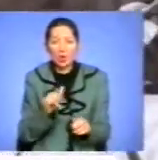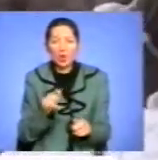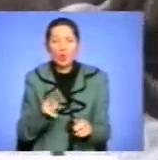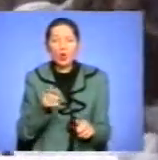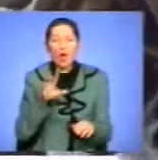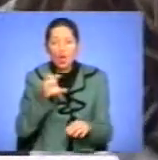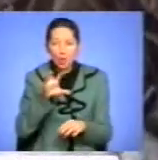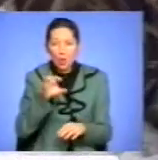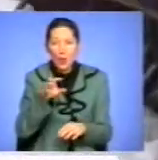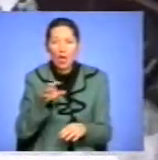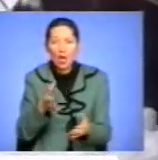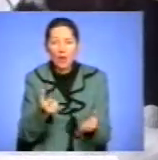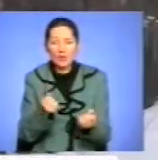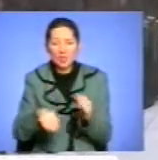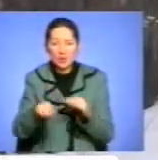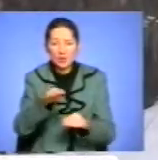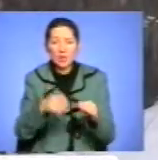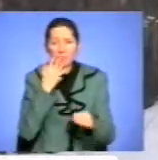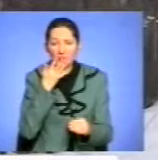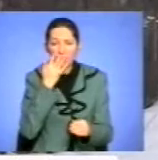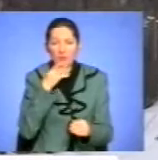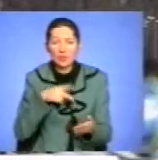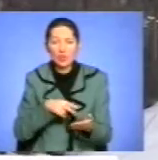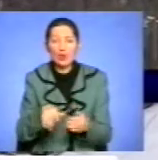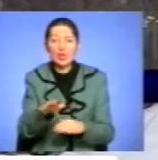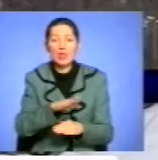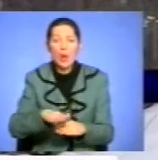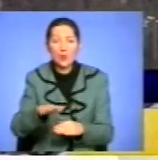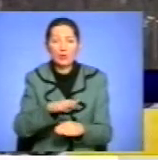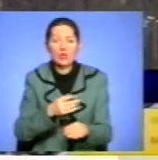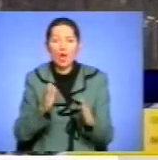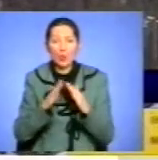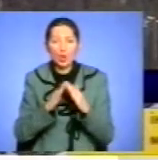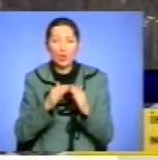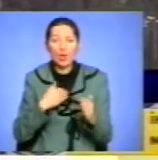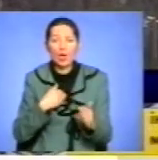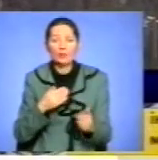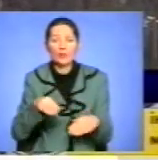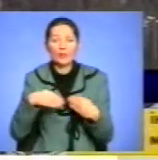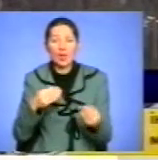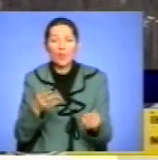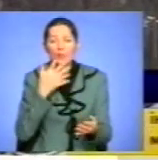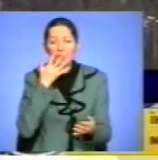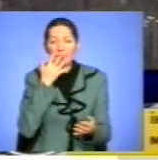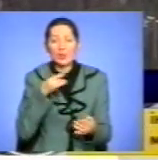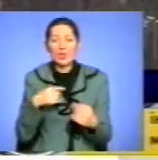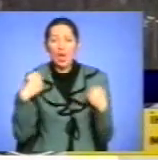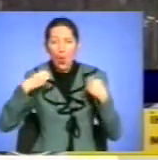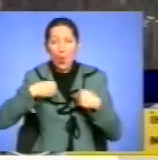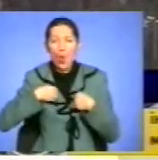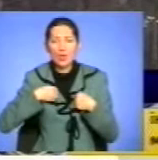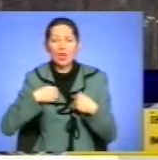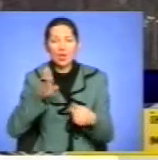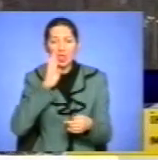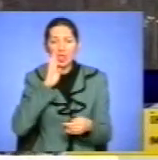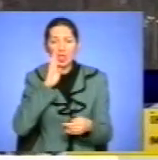службова собака взяла слід. Зайшовши на подвір'я даного будинку, я дав понюхати речі